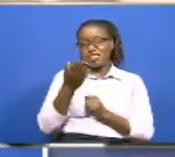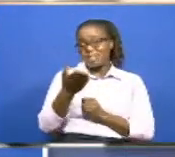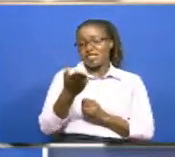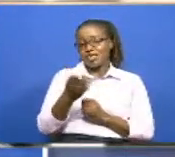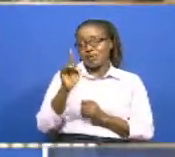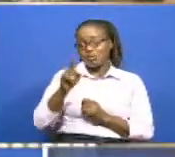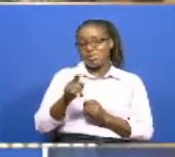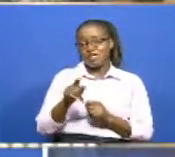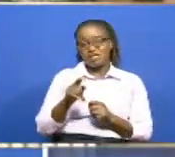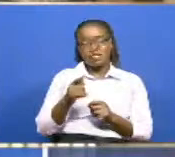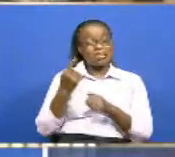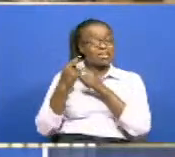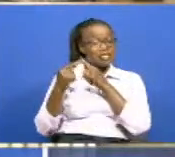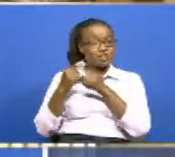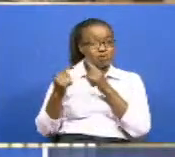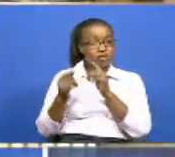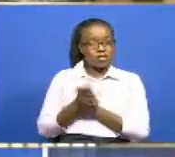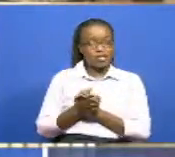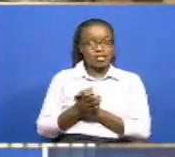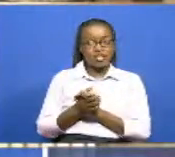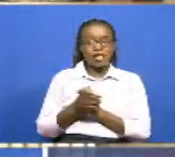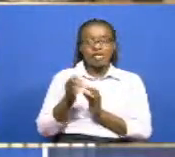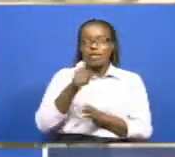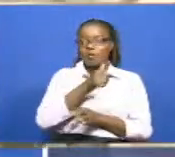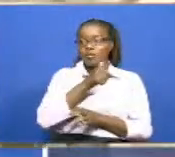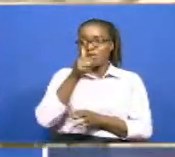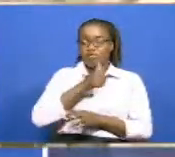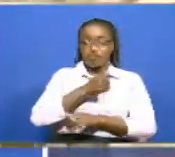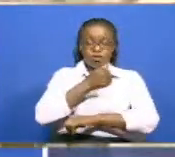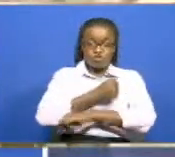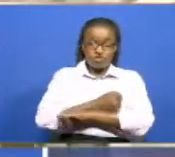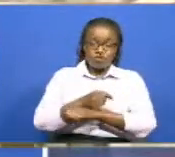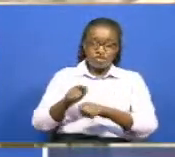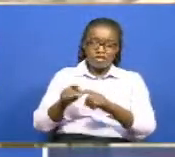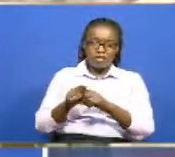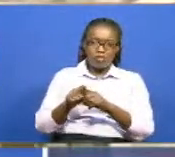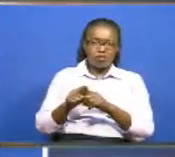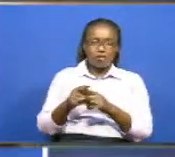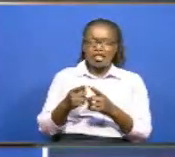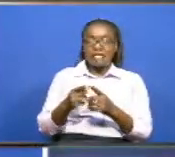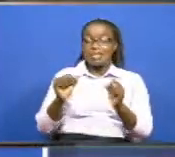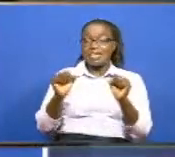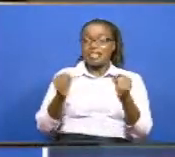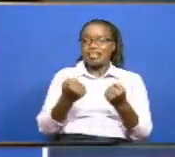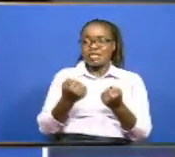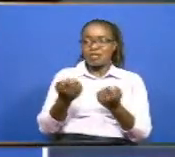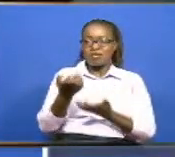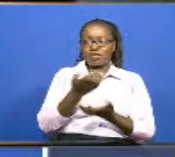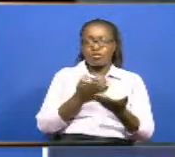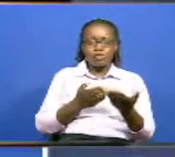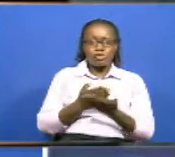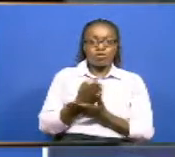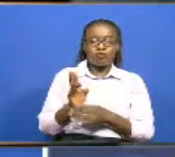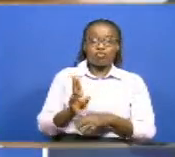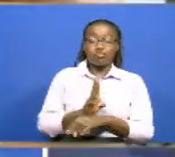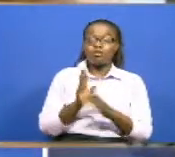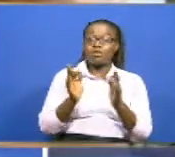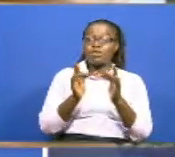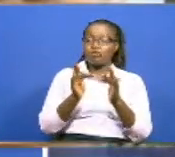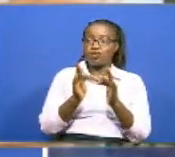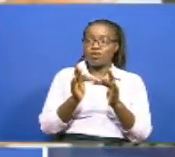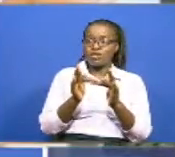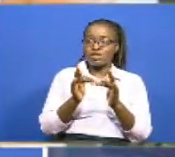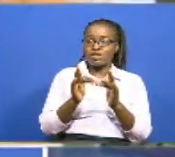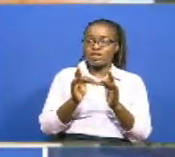go through this. Baadhi ya shule za kibinafsi kama vile Ruaraka Academy zimeponea makali hayo ya kiuchumi kupitia matumizi ya teknolojia.